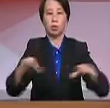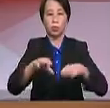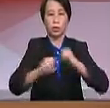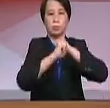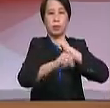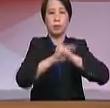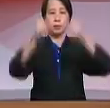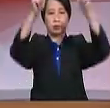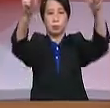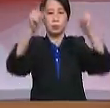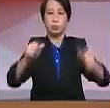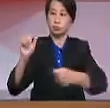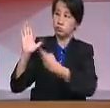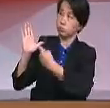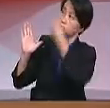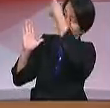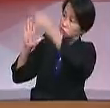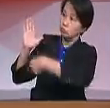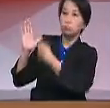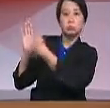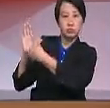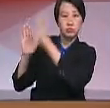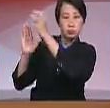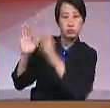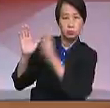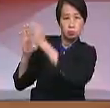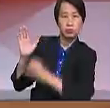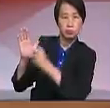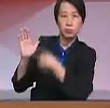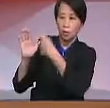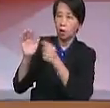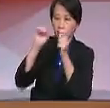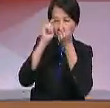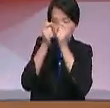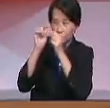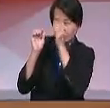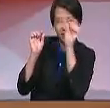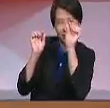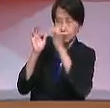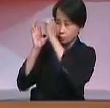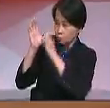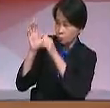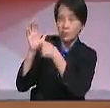kempen ya, yang detail. Walaupun banyak ada beberapa perubahan ya, yang perlu.